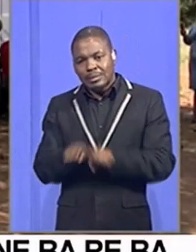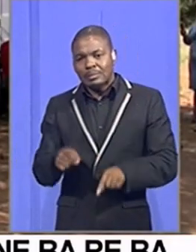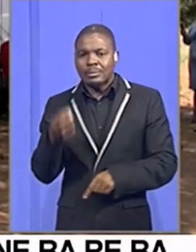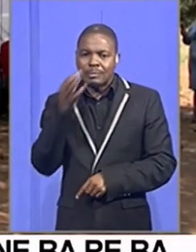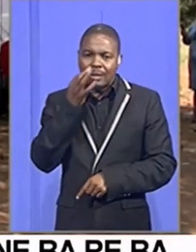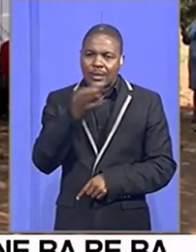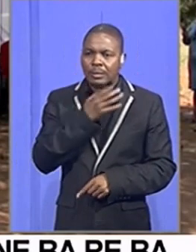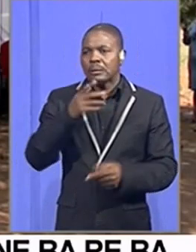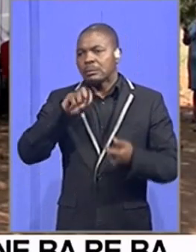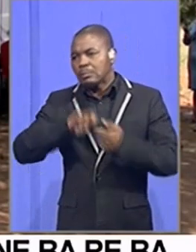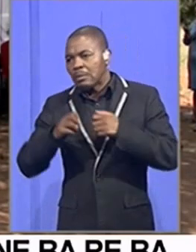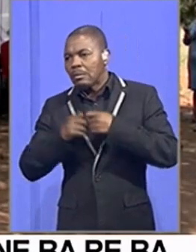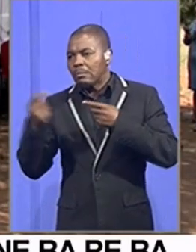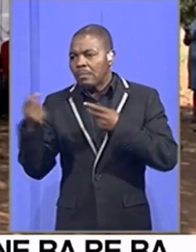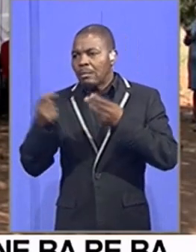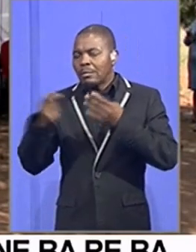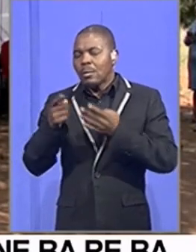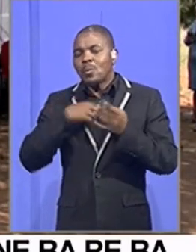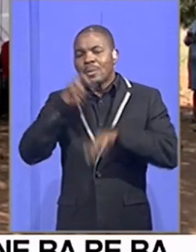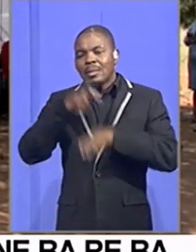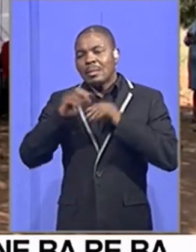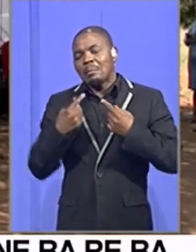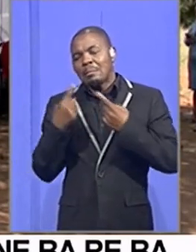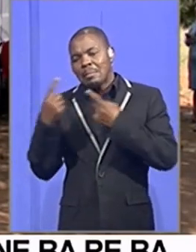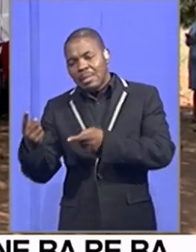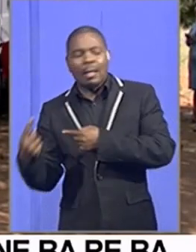le mabaka tshwantse re boele morago gate.